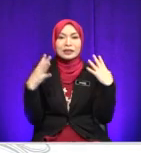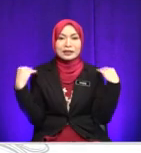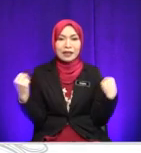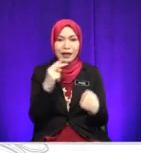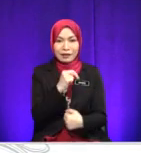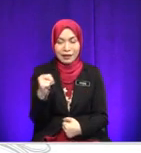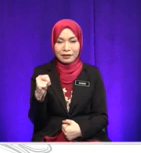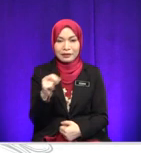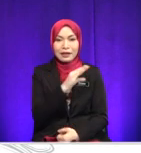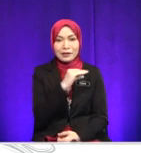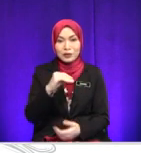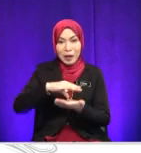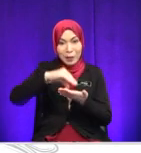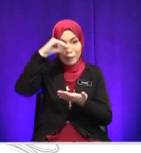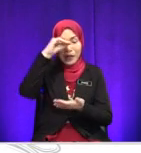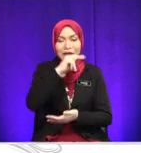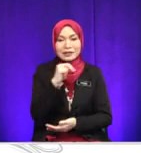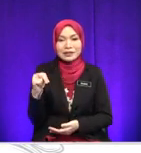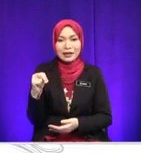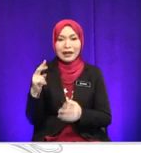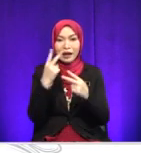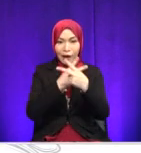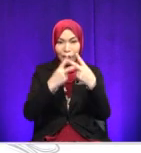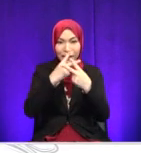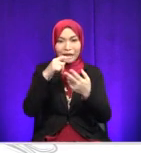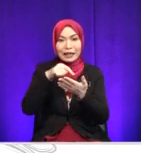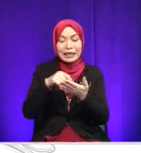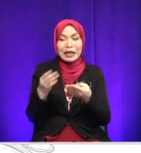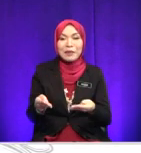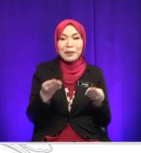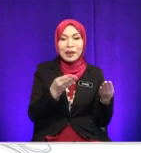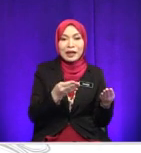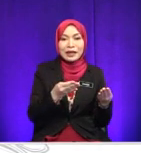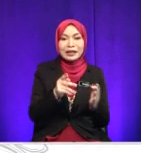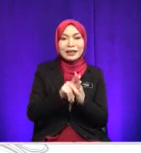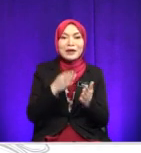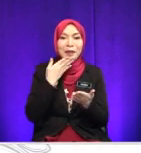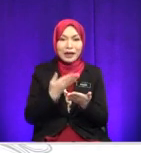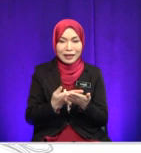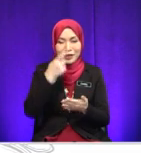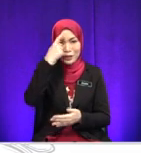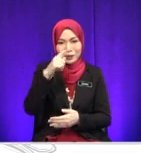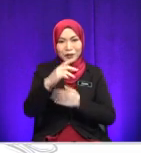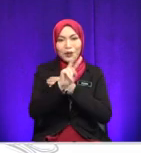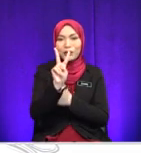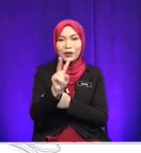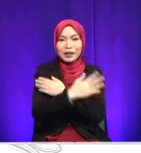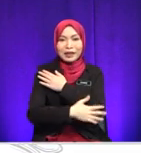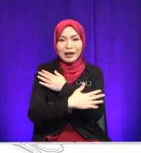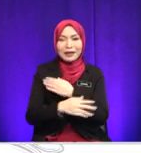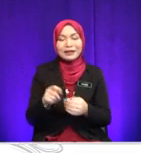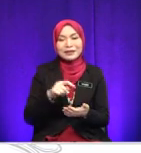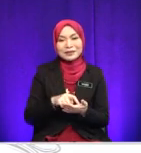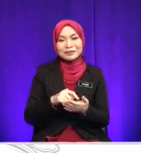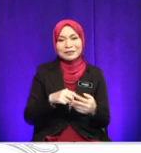ini juga akan memberi peluang kepada Malaysia untuk bertukar-tukar pandangan mengenai isu serantau dan antarabangsa yang berkepentingan bersama. Itu